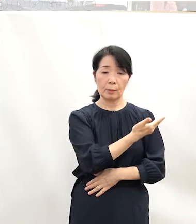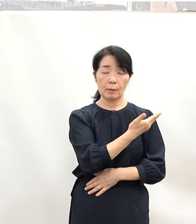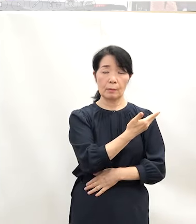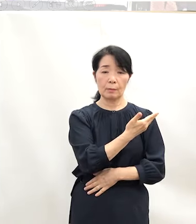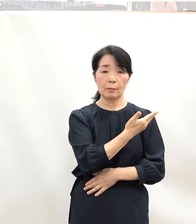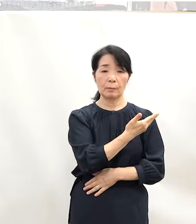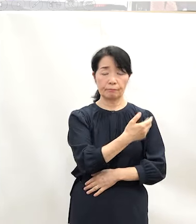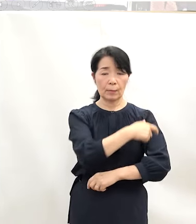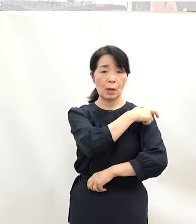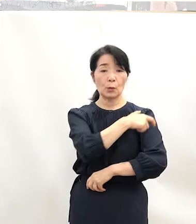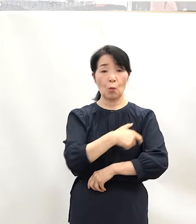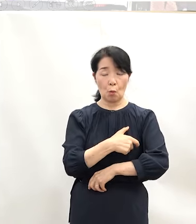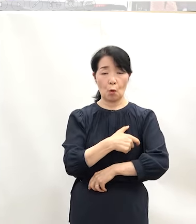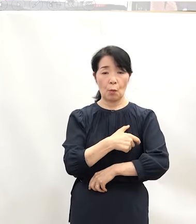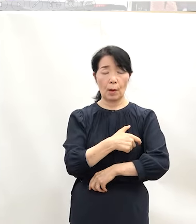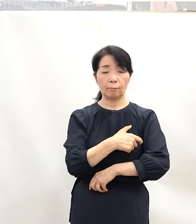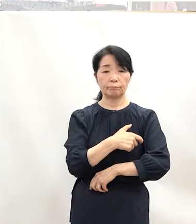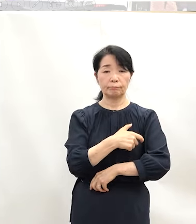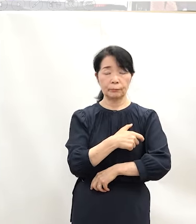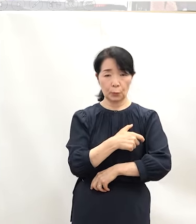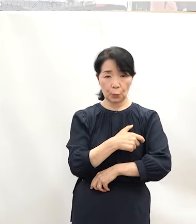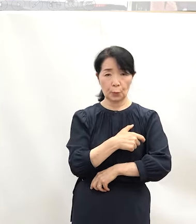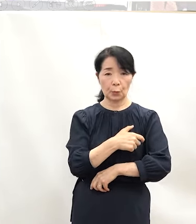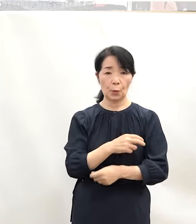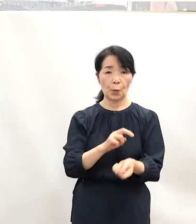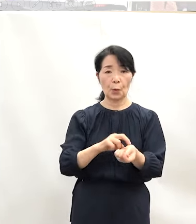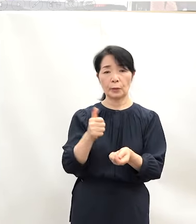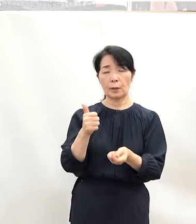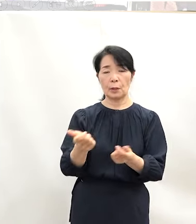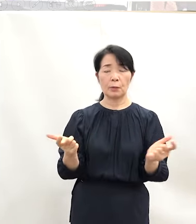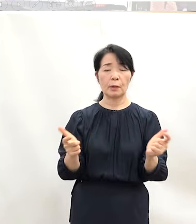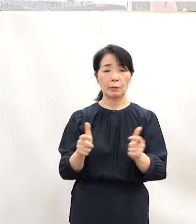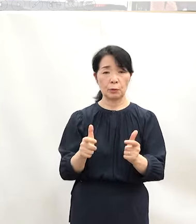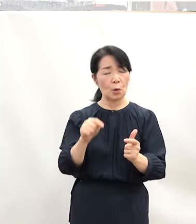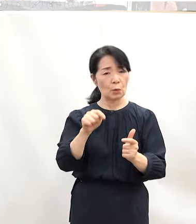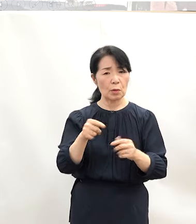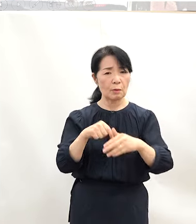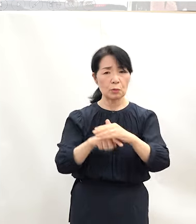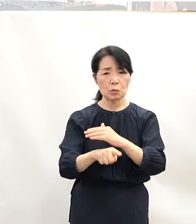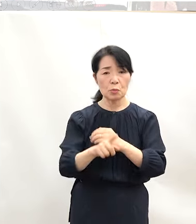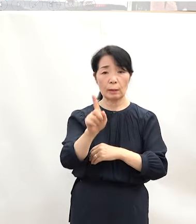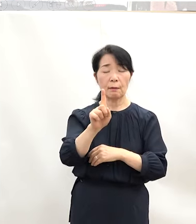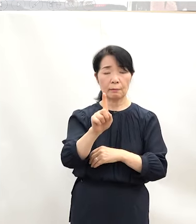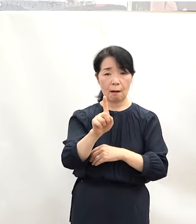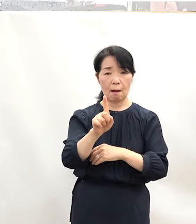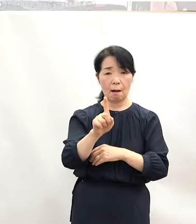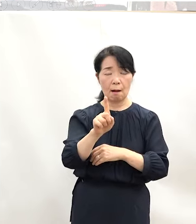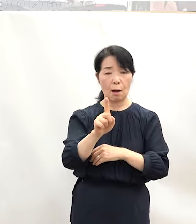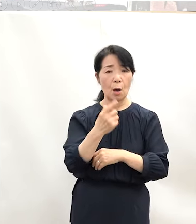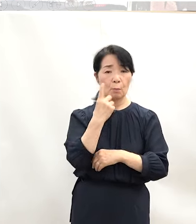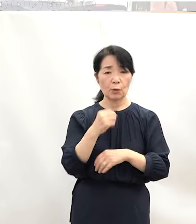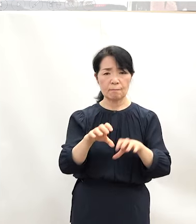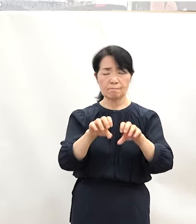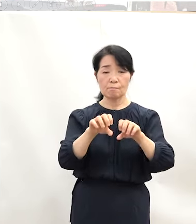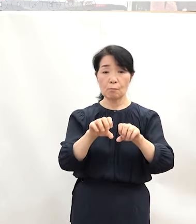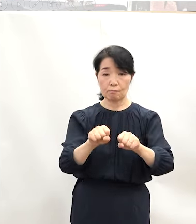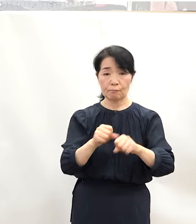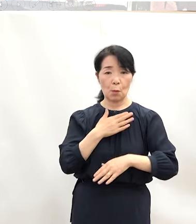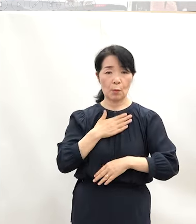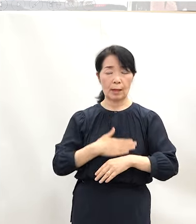い、小児科医の方の減少について、はい、何か、理由のようなものを把握されていれば。